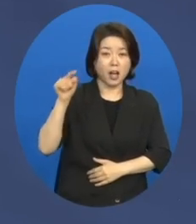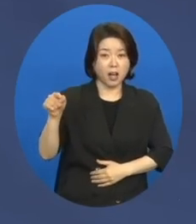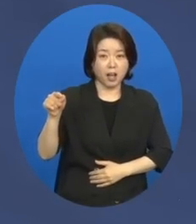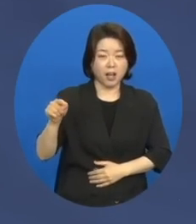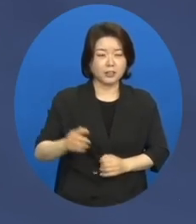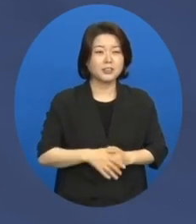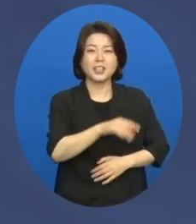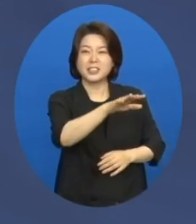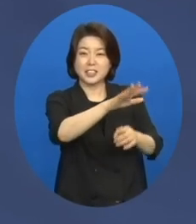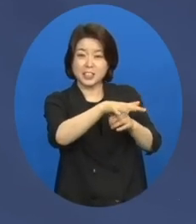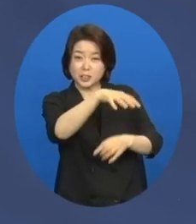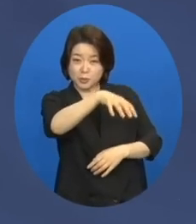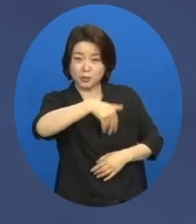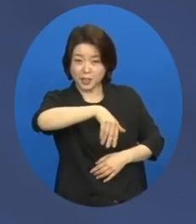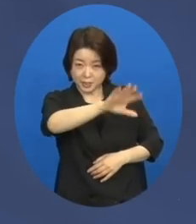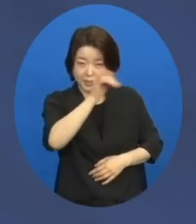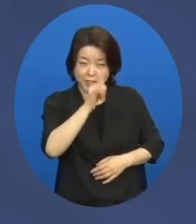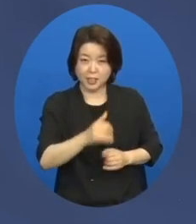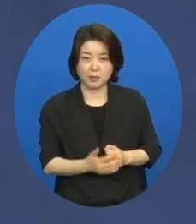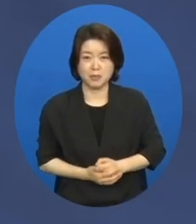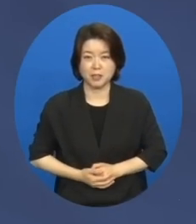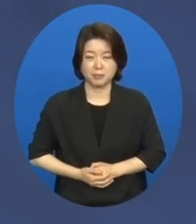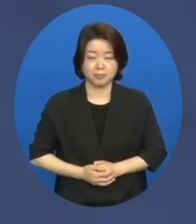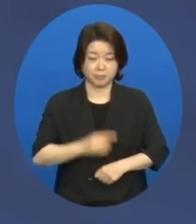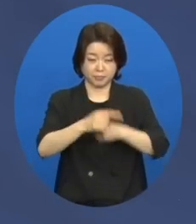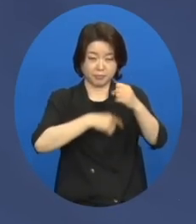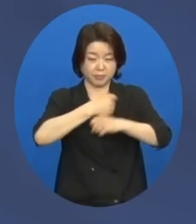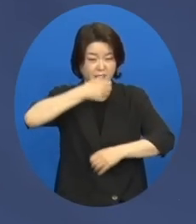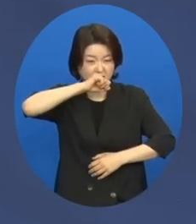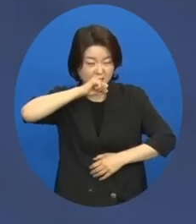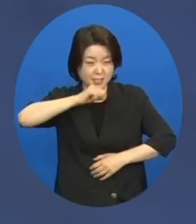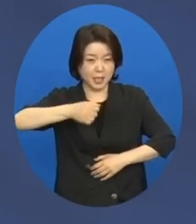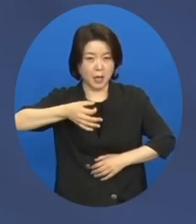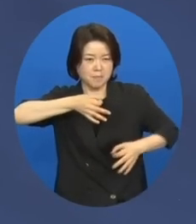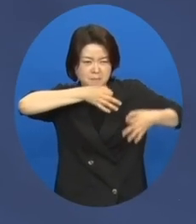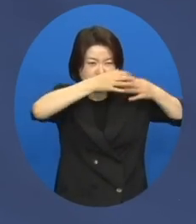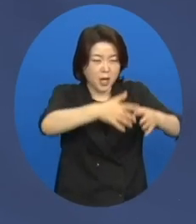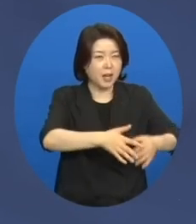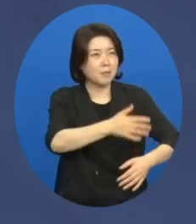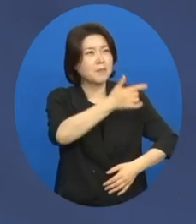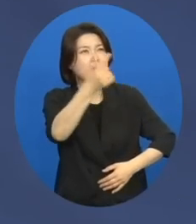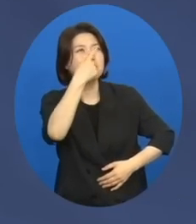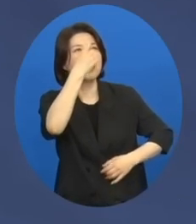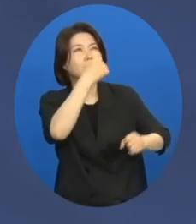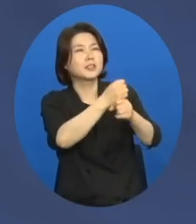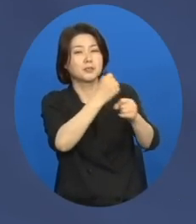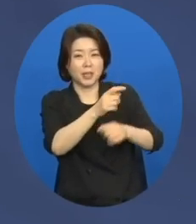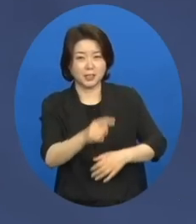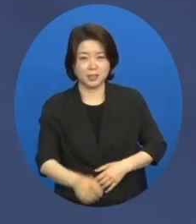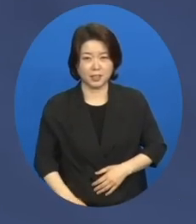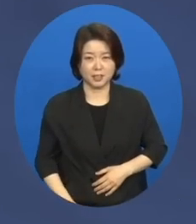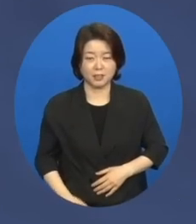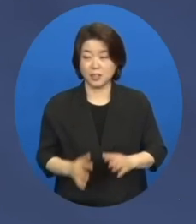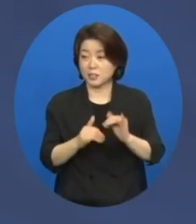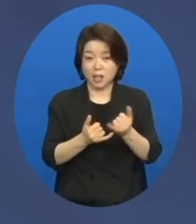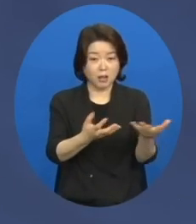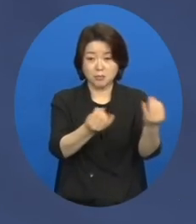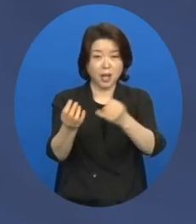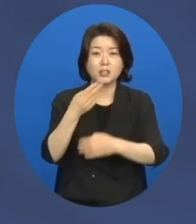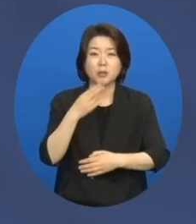개척교회나 이제 시골교회 같은데 1년 예산 중에 아주 비싸게 들여서 이걸 했는데 사람이 많지 않다